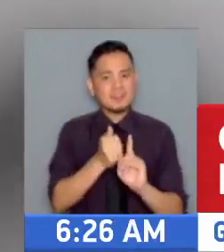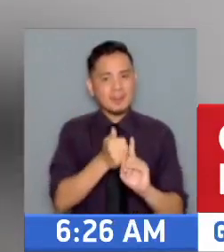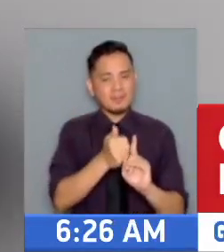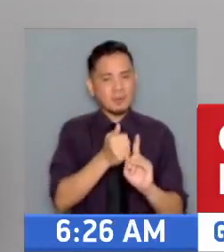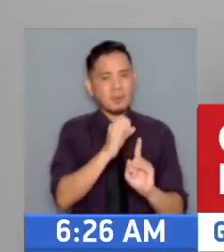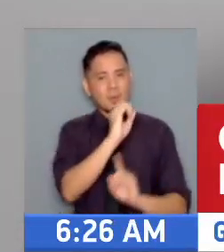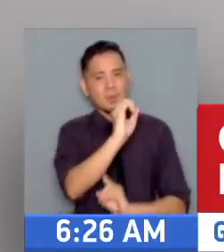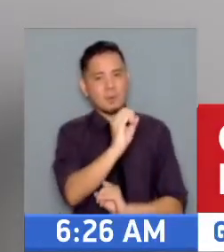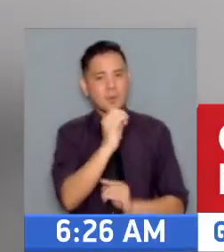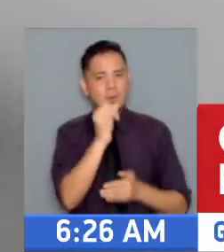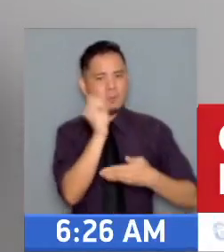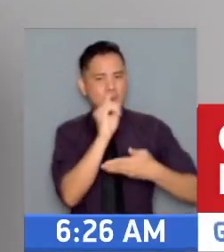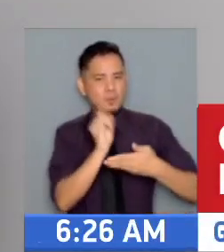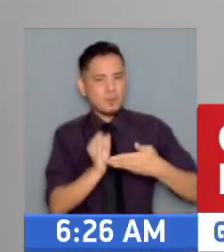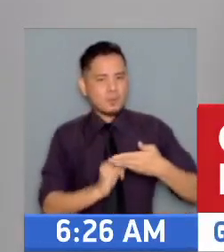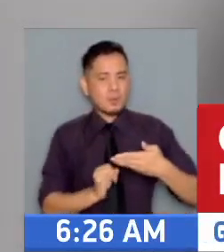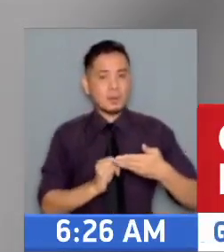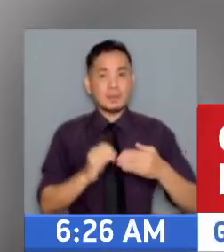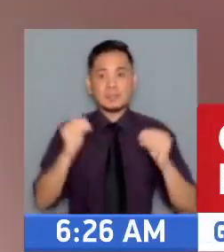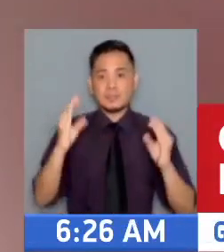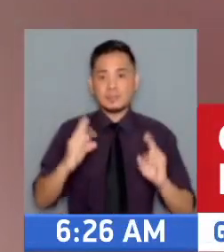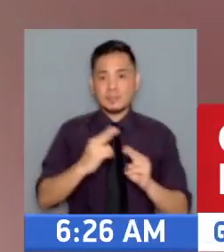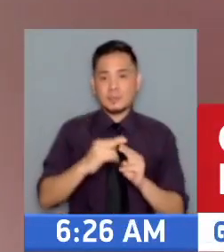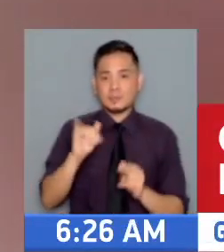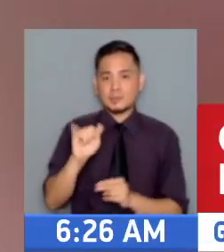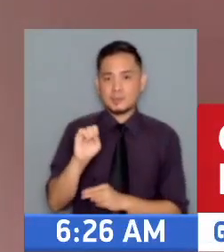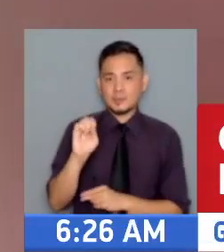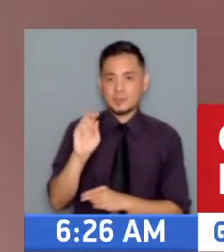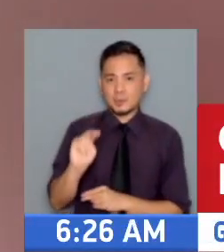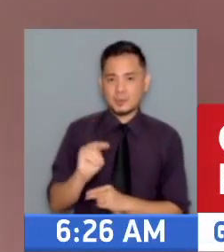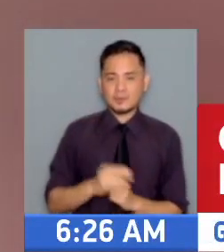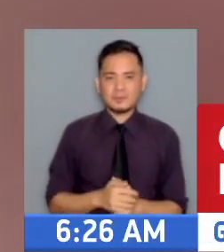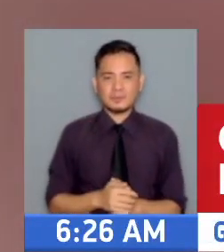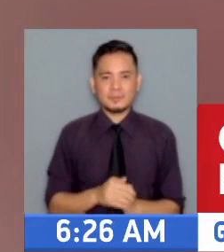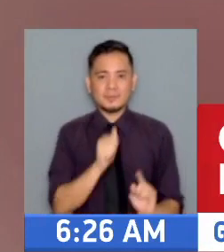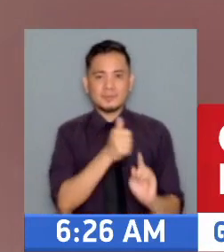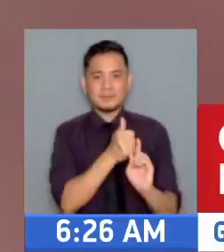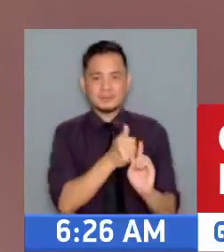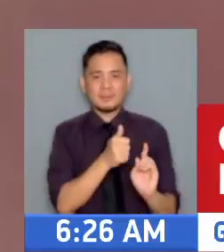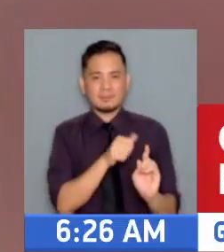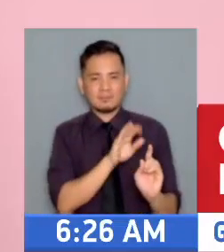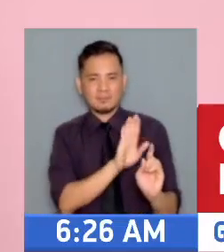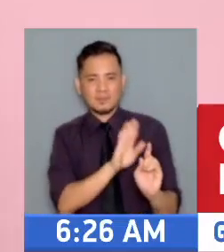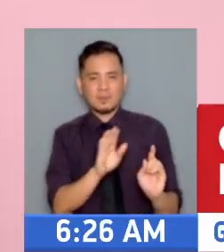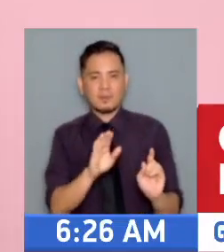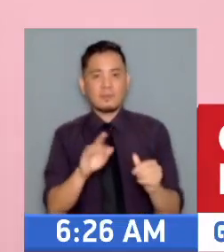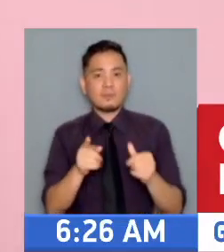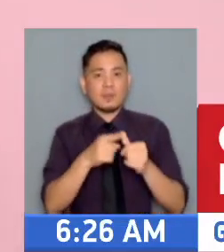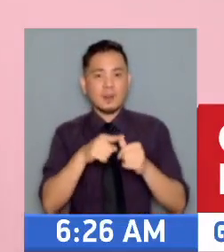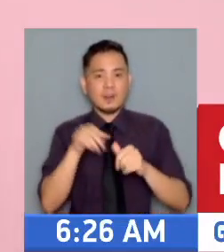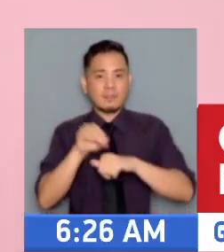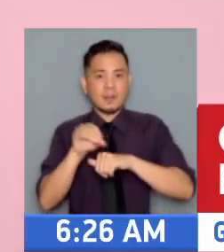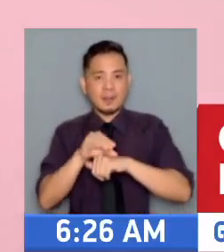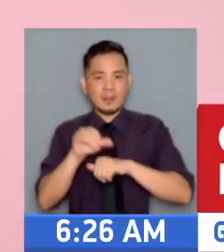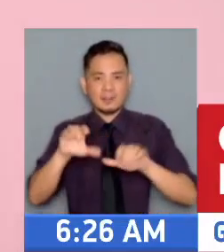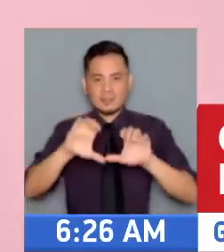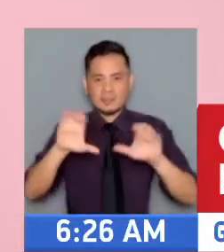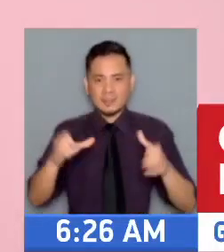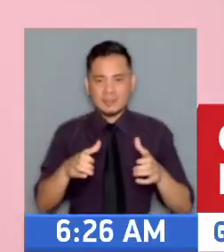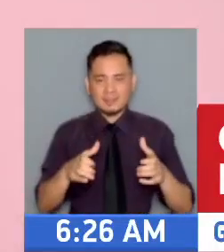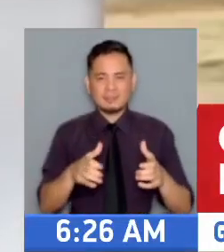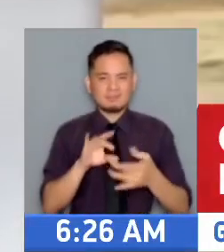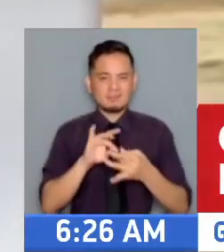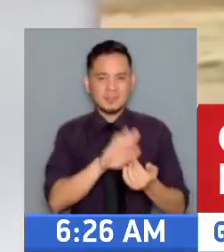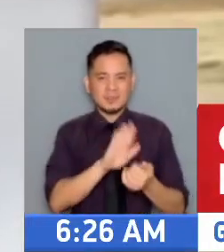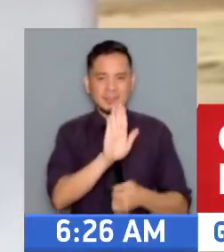Lanya, sila ang kanyang unang advisory class at malaking bahagi ng kanyang pagiging guro. At sa bawat larawan, nais